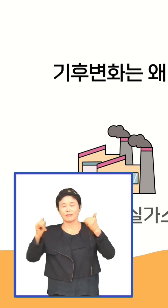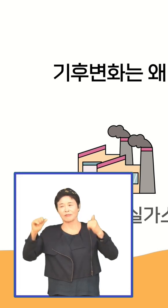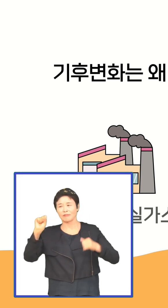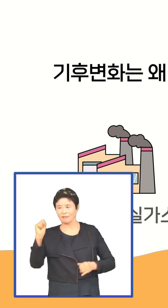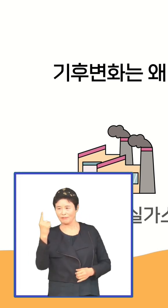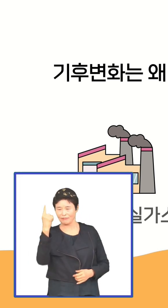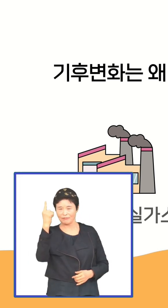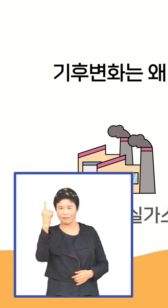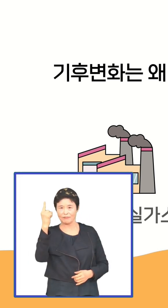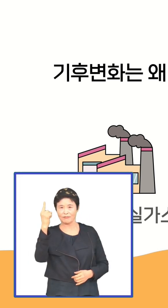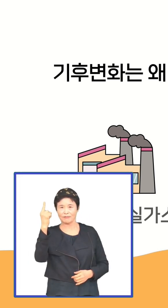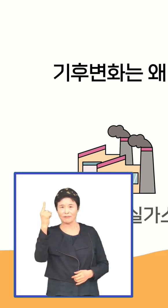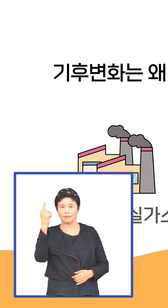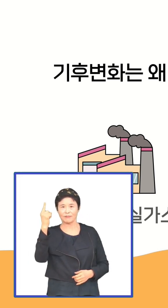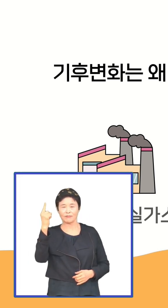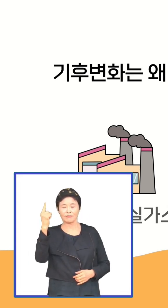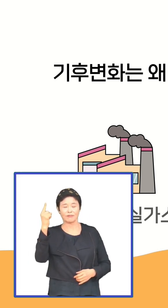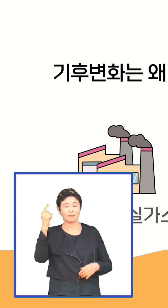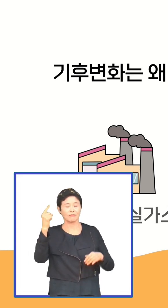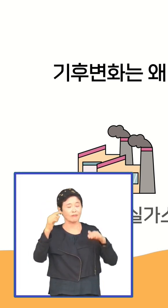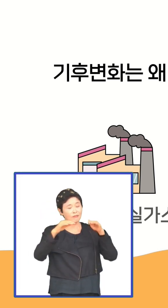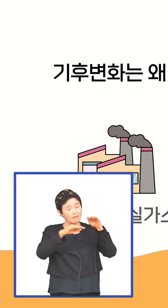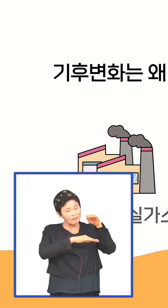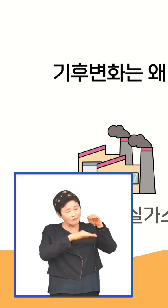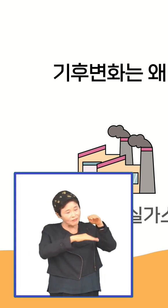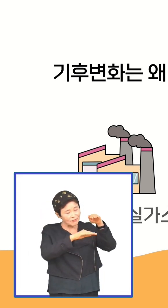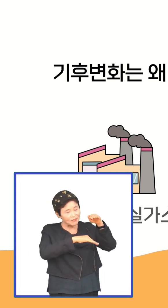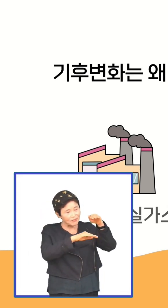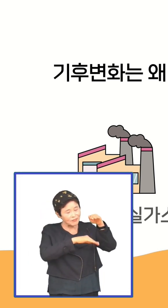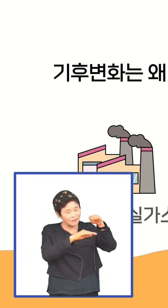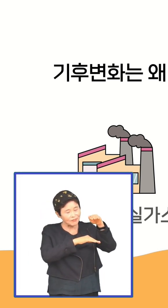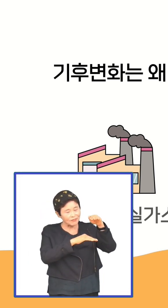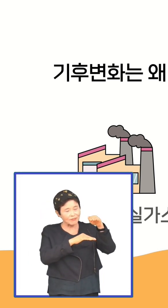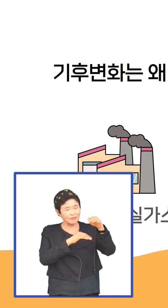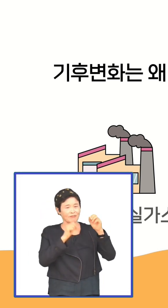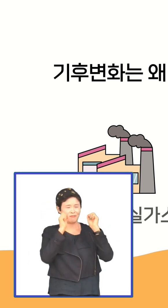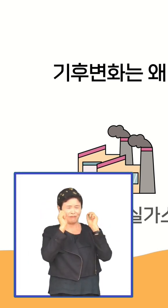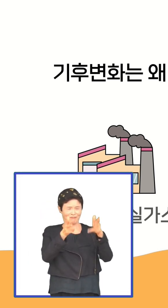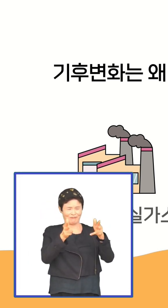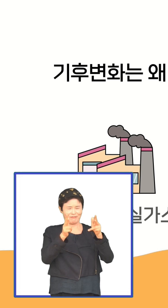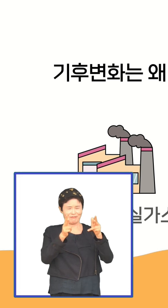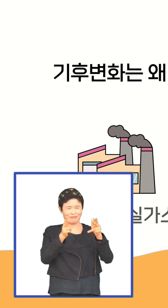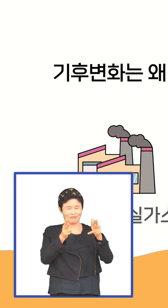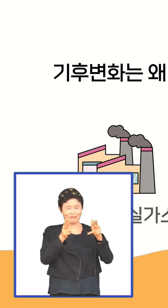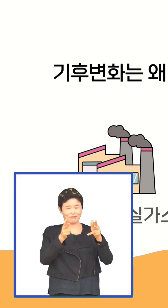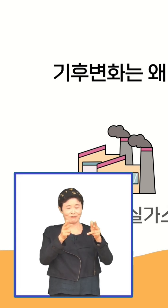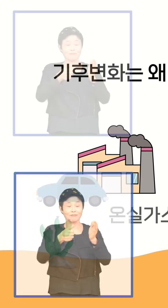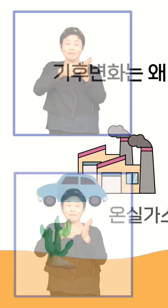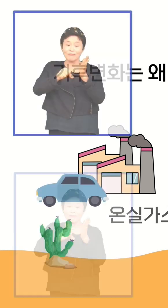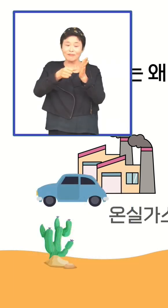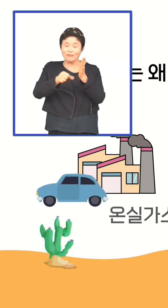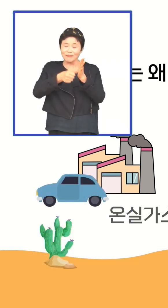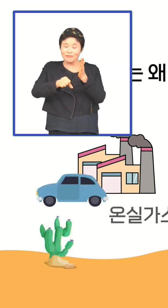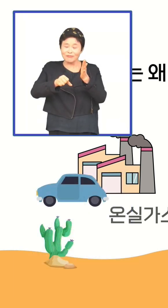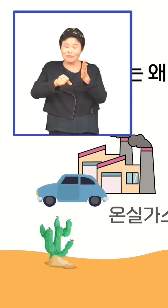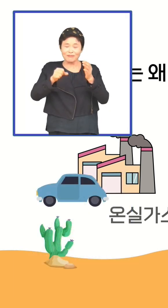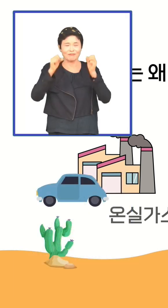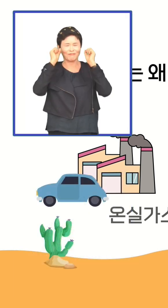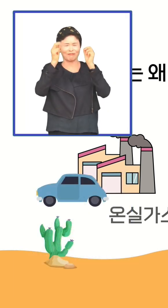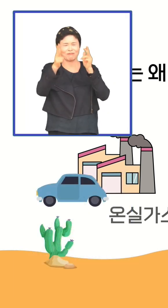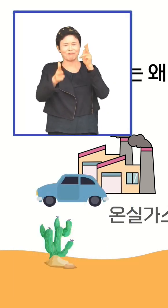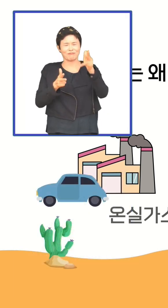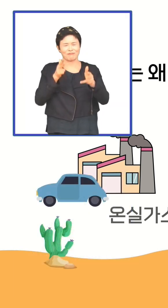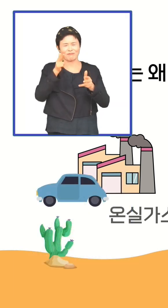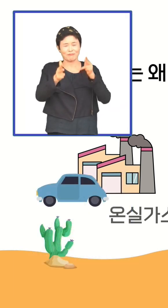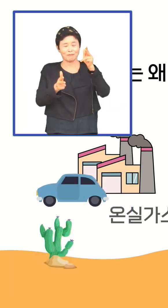요인을 알아보려고 해요. 우리가 타고 다니는 자동차나 여름에 켜는 에어컨, 물건을 만드는 공장